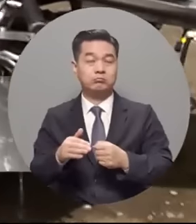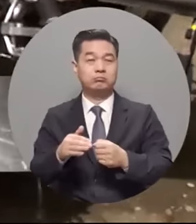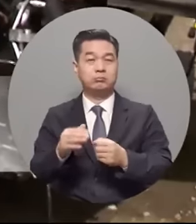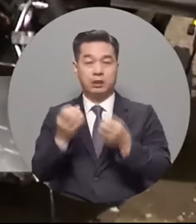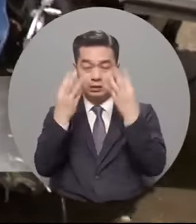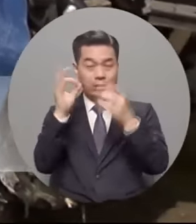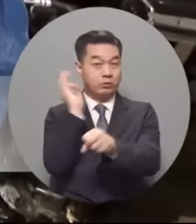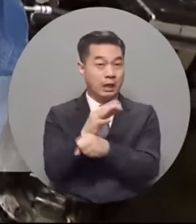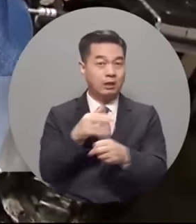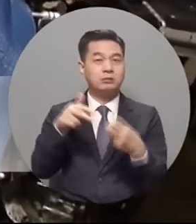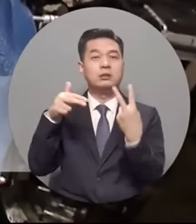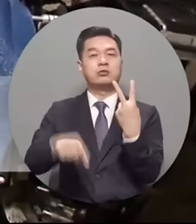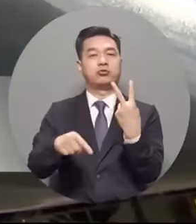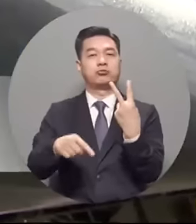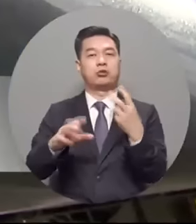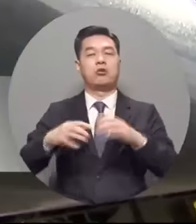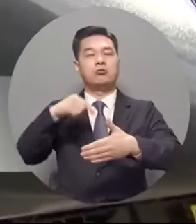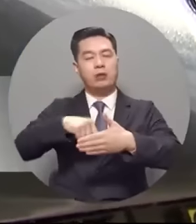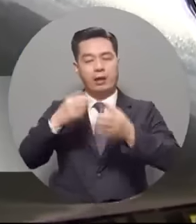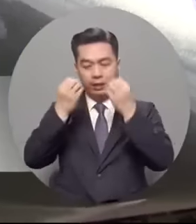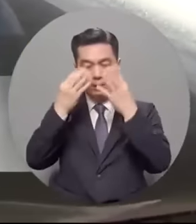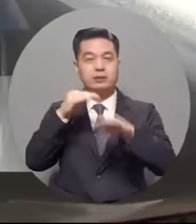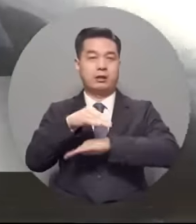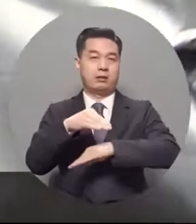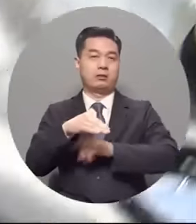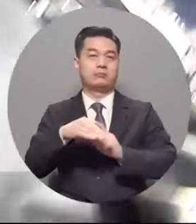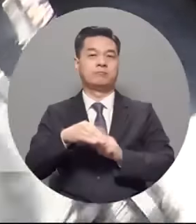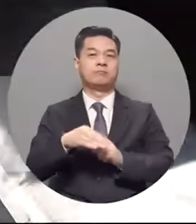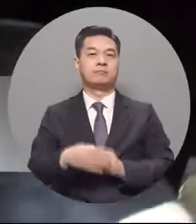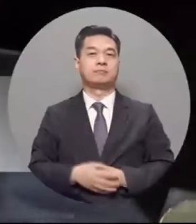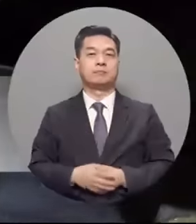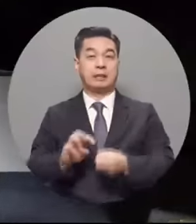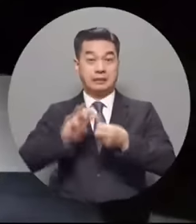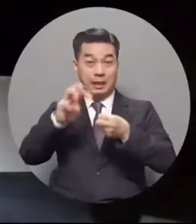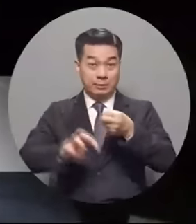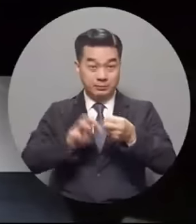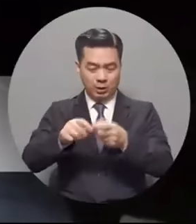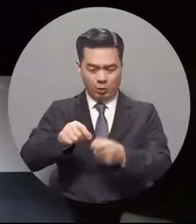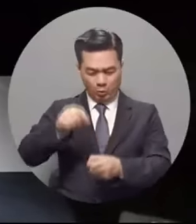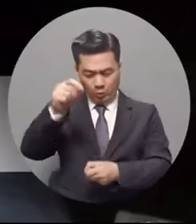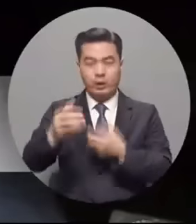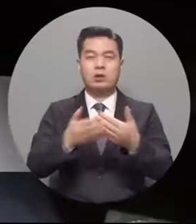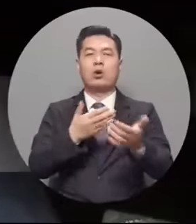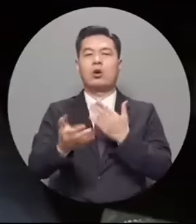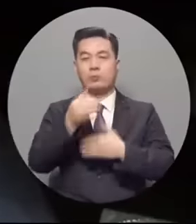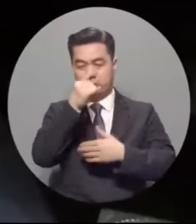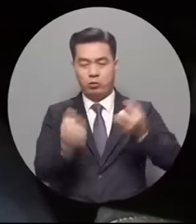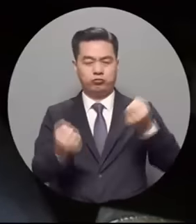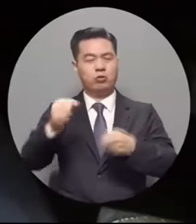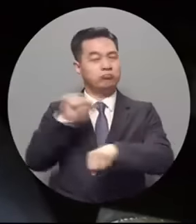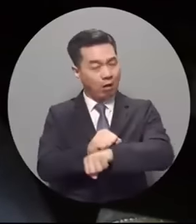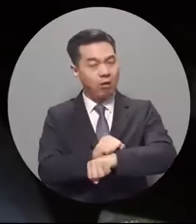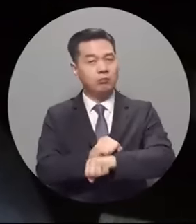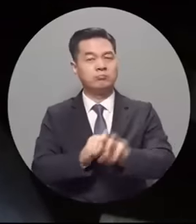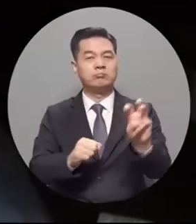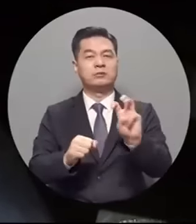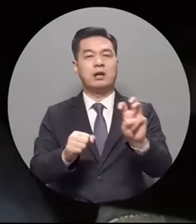2주밖에 안 된 국내산 신차였습니다. 30년 경력의 60대 운전자는 급발진을